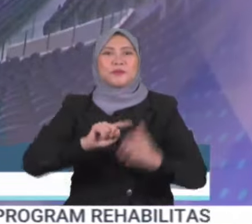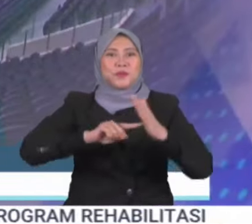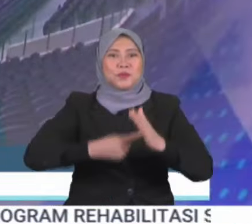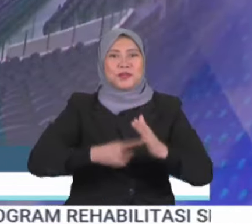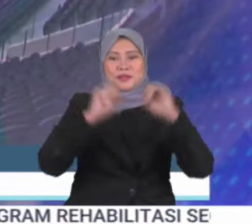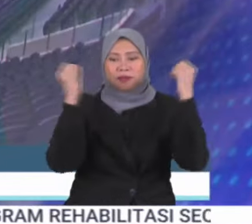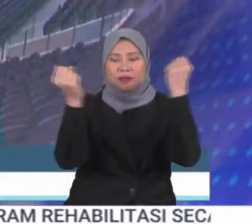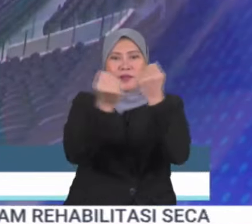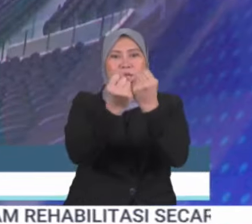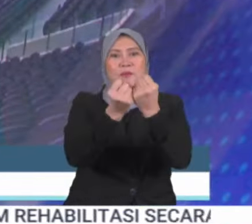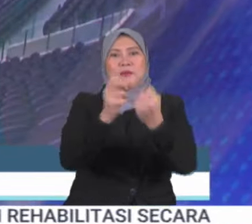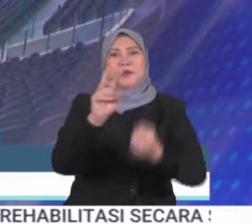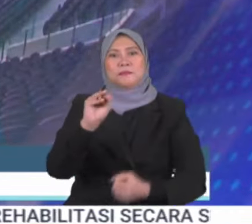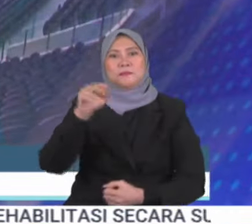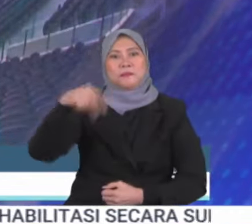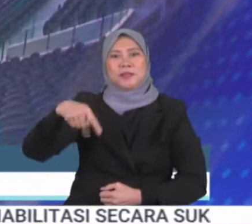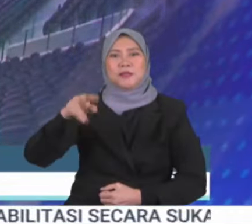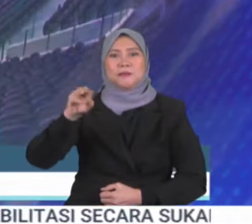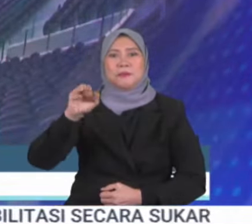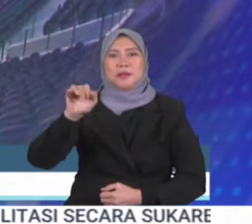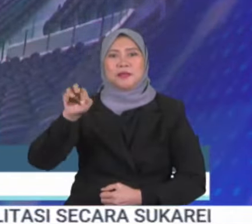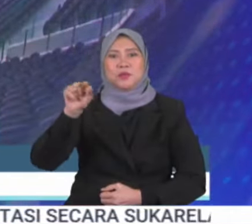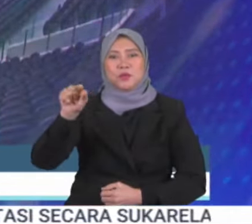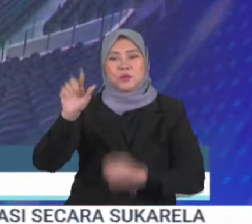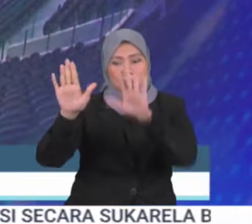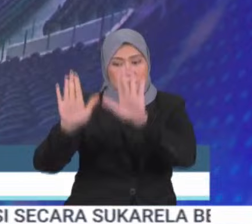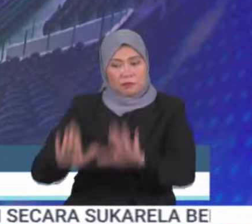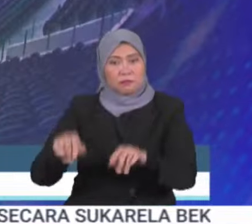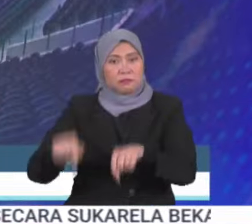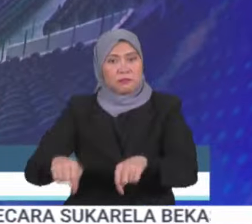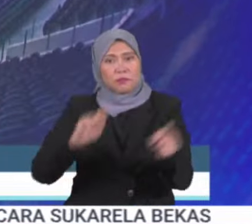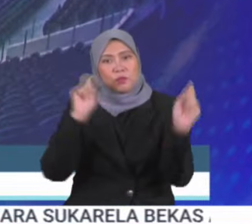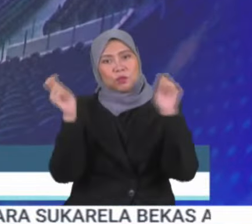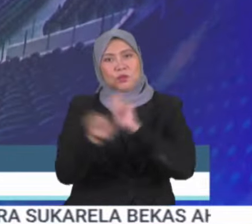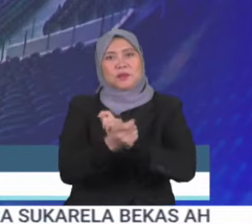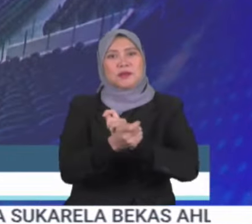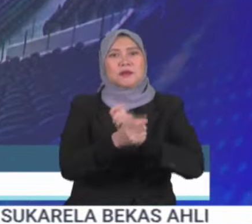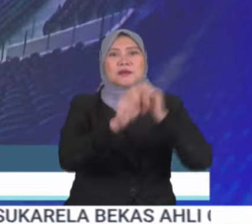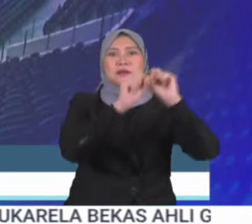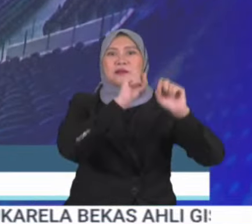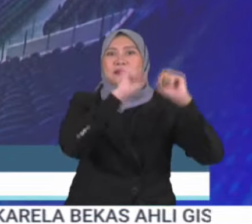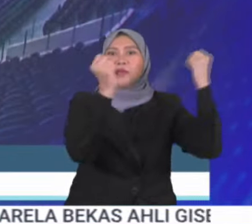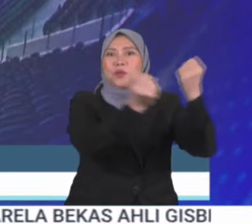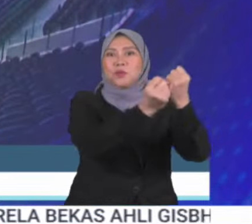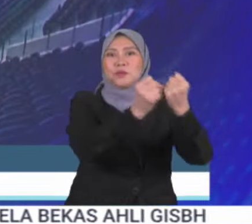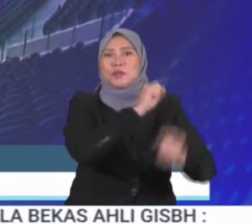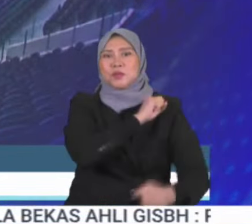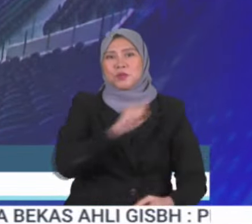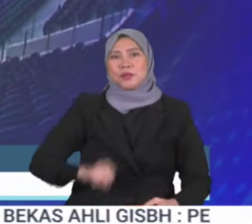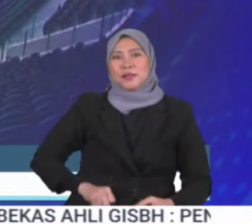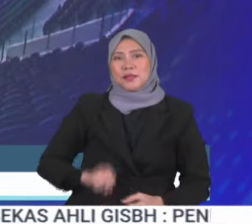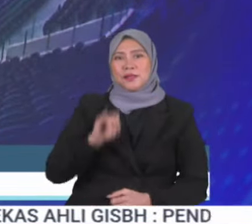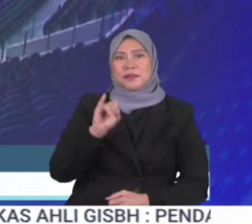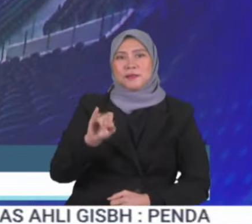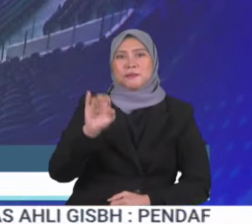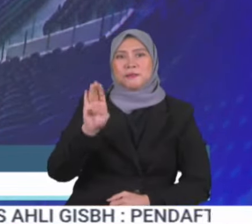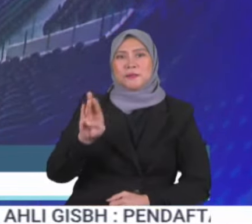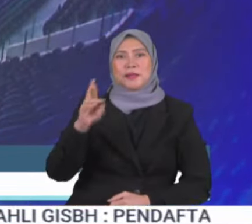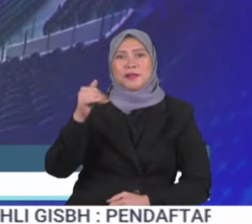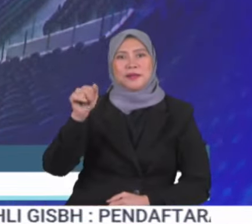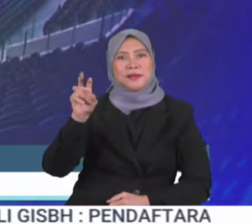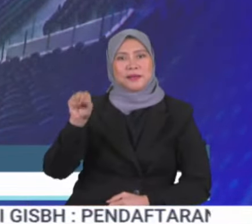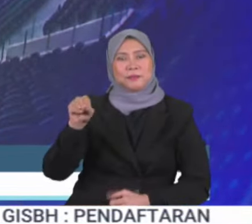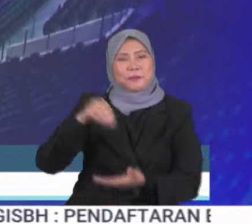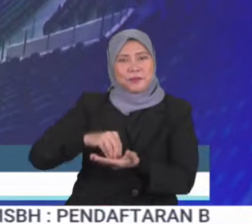berlangsung di Stadium Majlis Perbandaran Manjung Ahad ini kini ditukar ke Stadium Sultan Ibrahim di SSIS